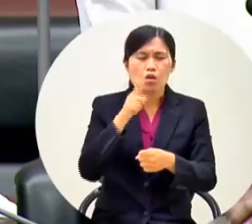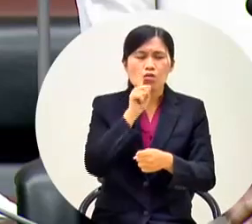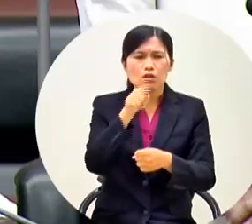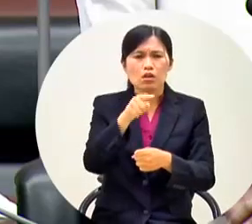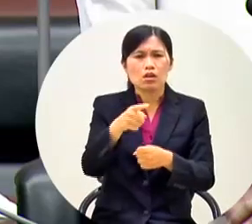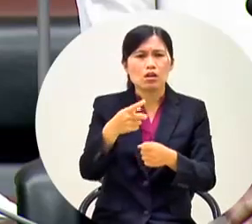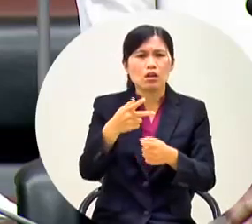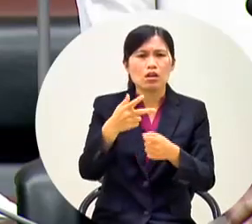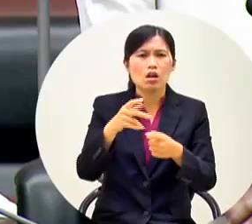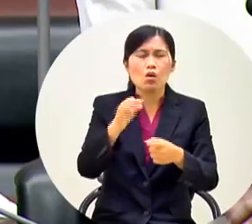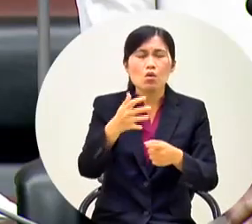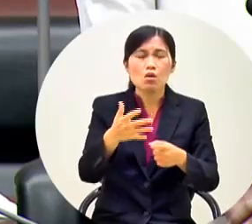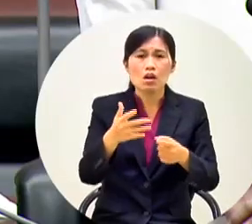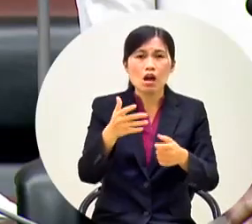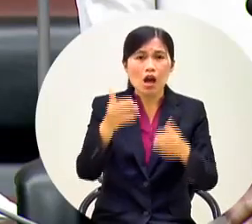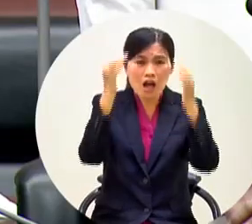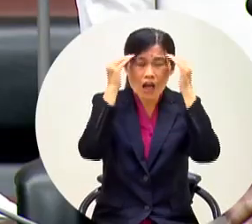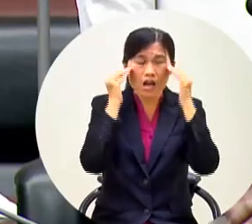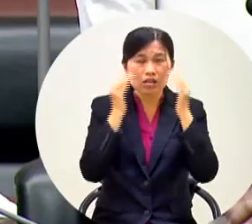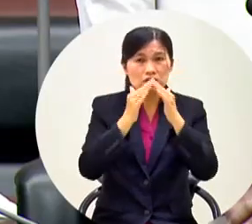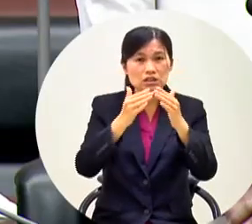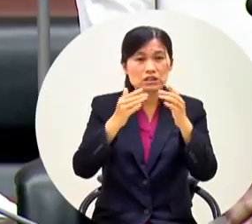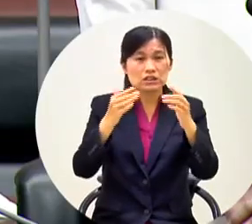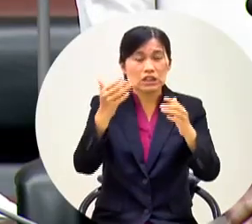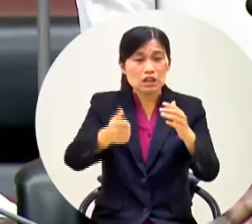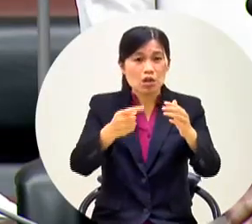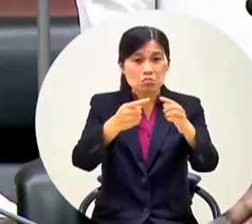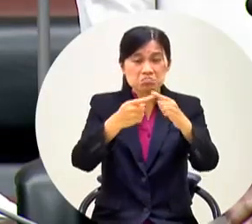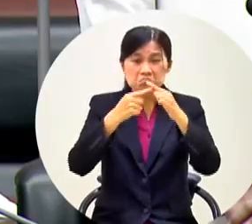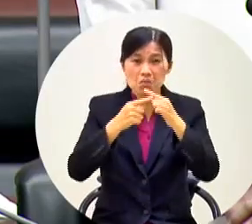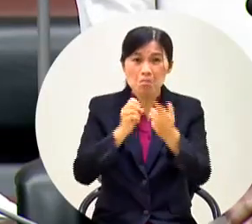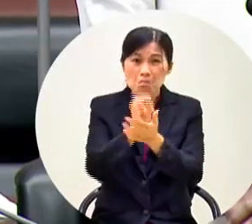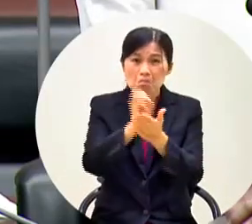什么韩国瑜不来面对高雄市议会？所以，